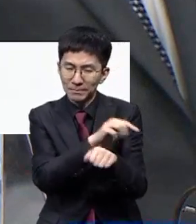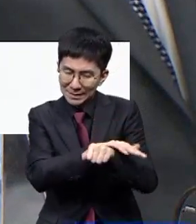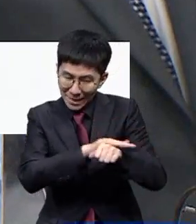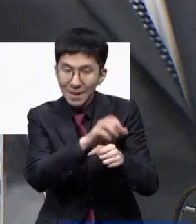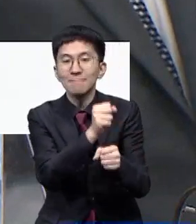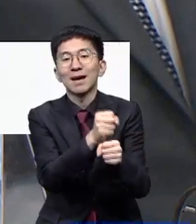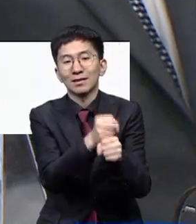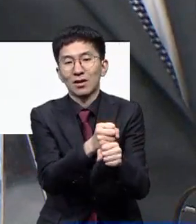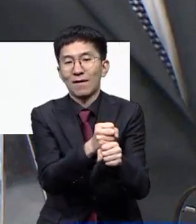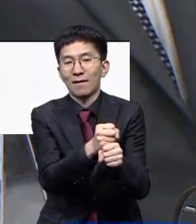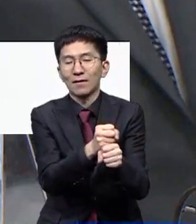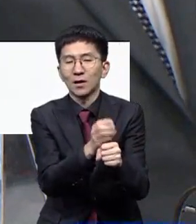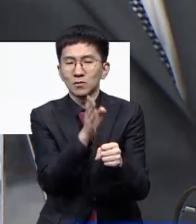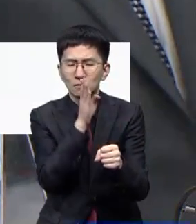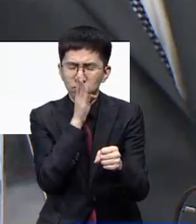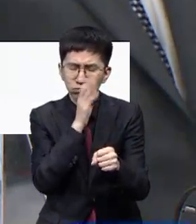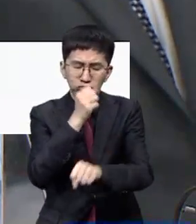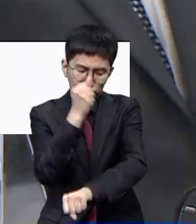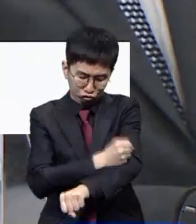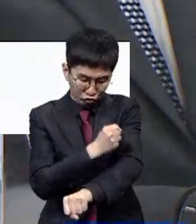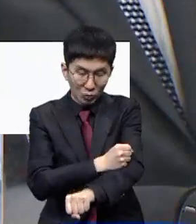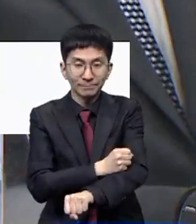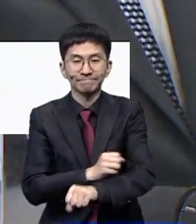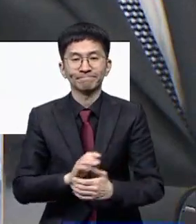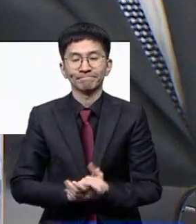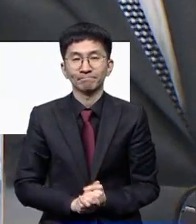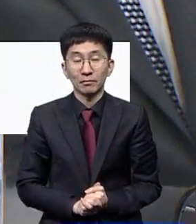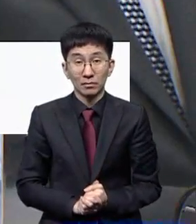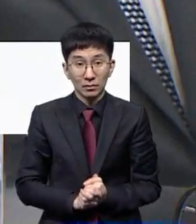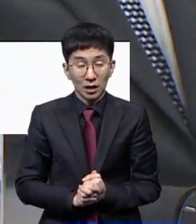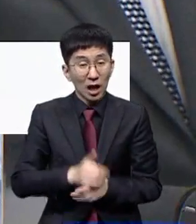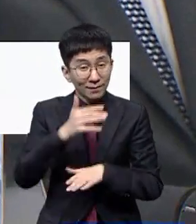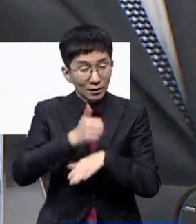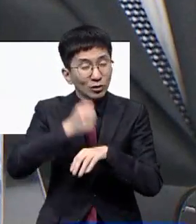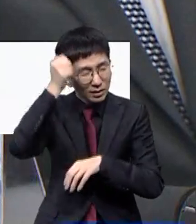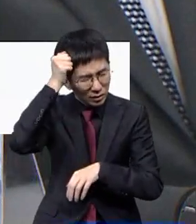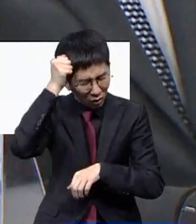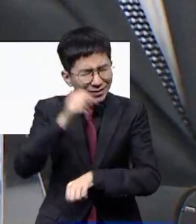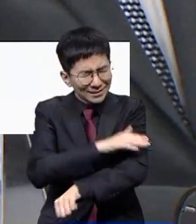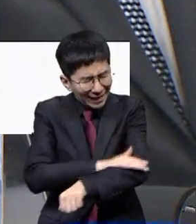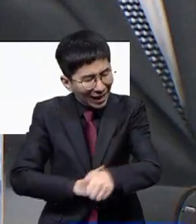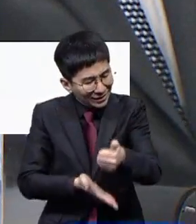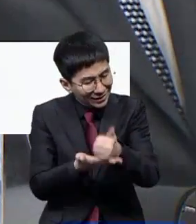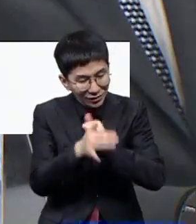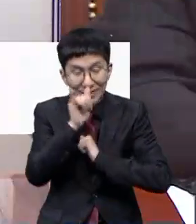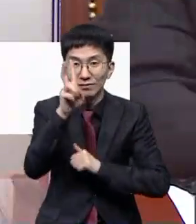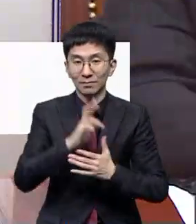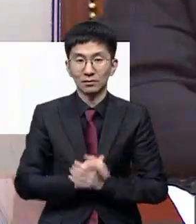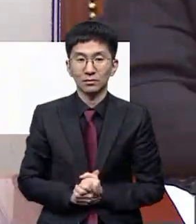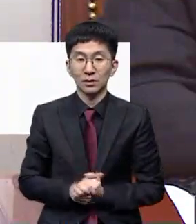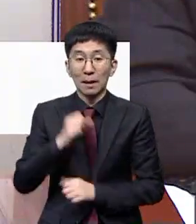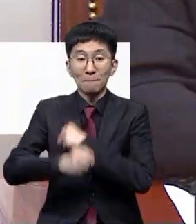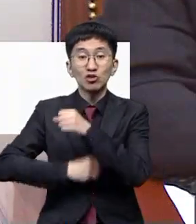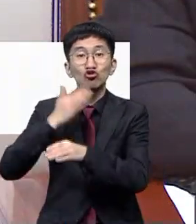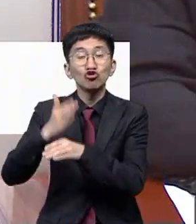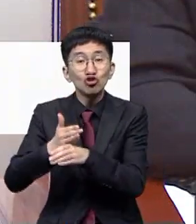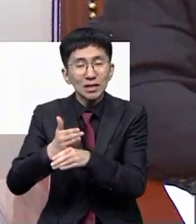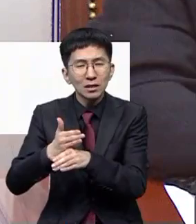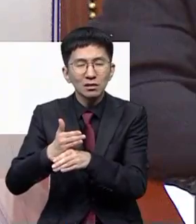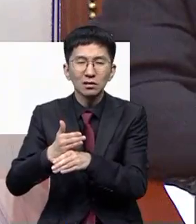이루신 위대한 일을 하셨습니다. 성취는 두고두고 기억될 것입니다. 민주주의